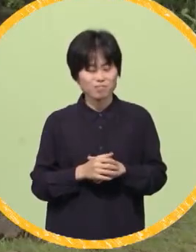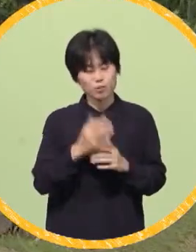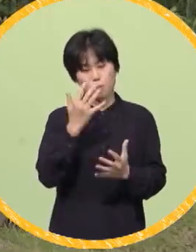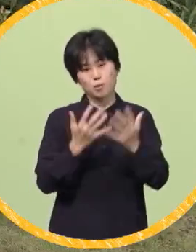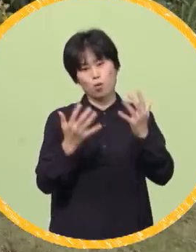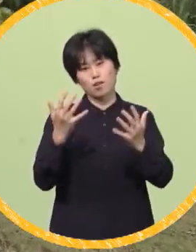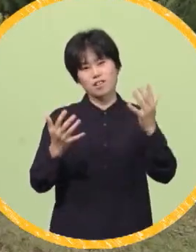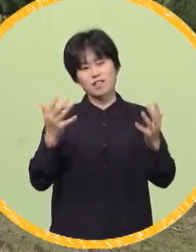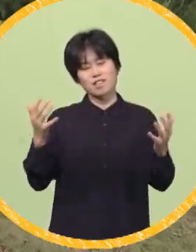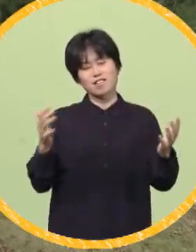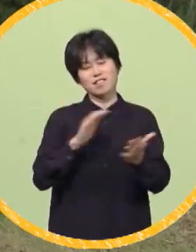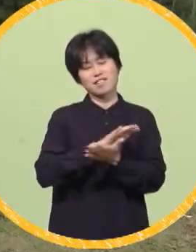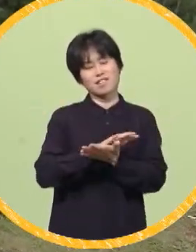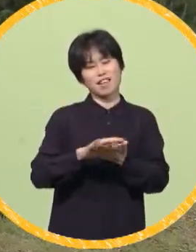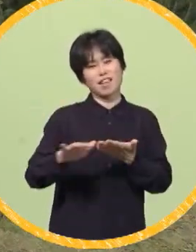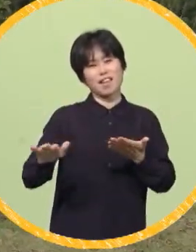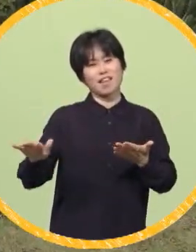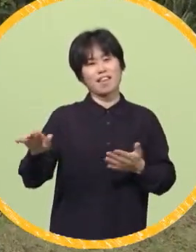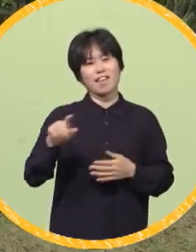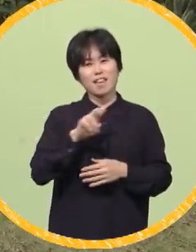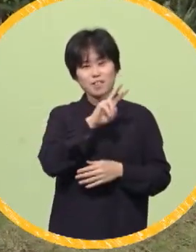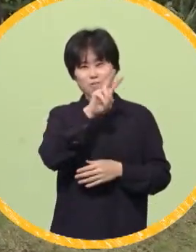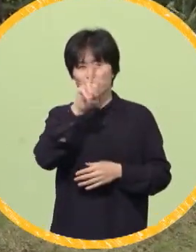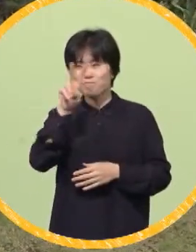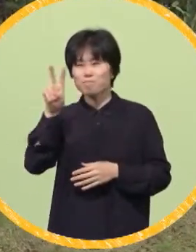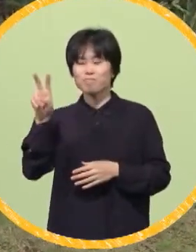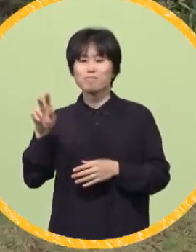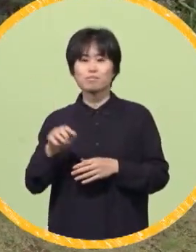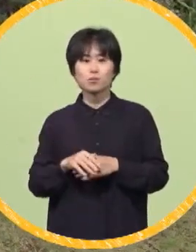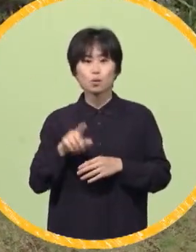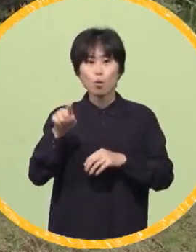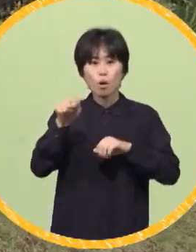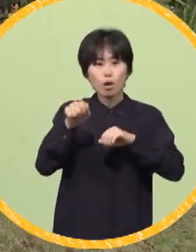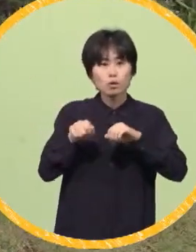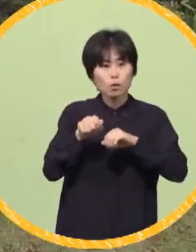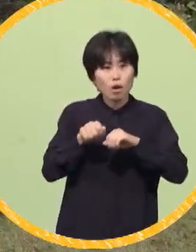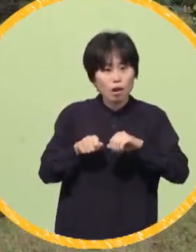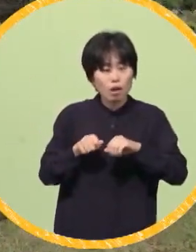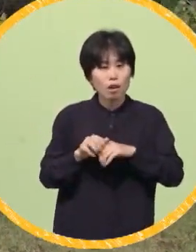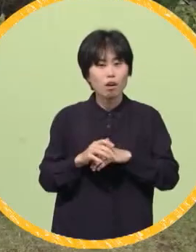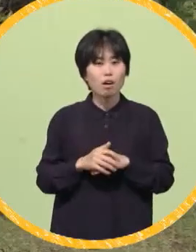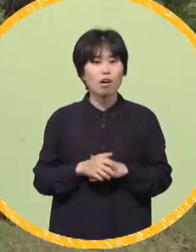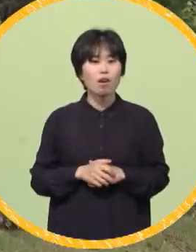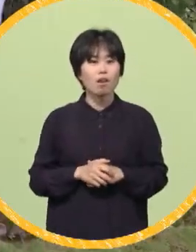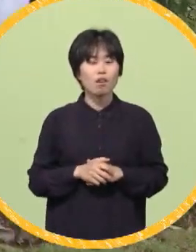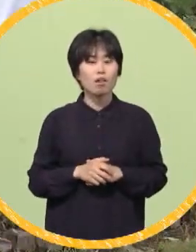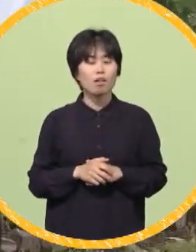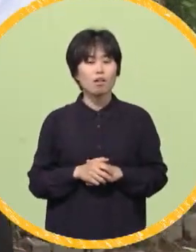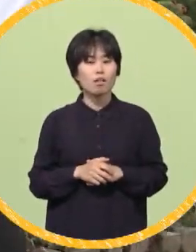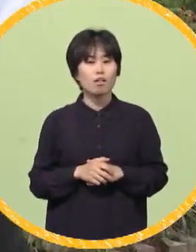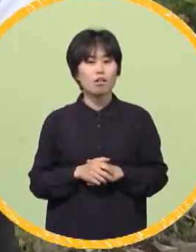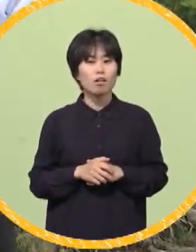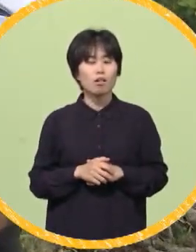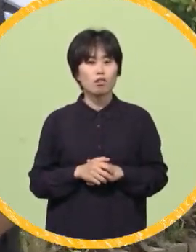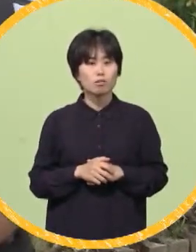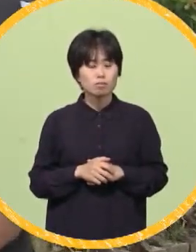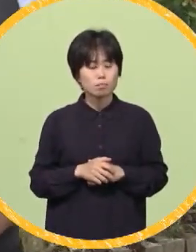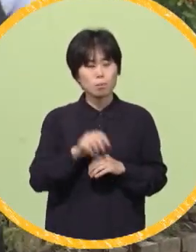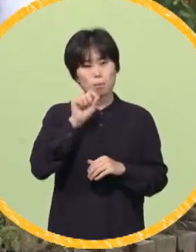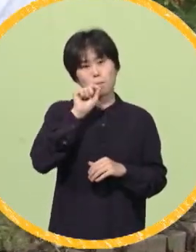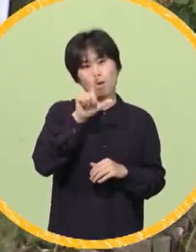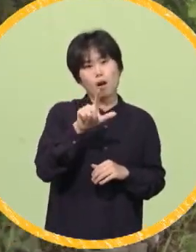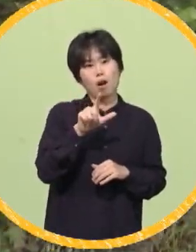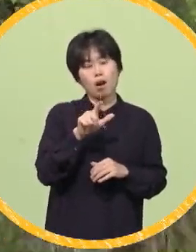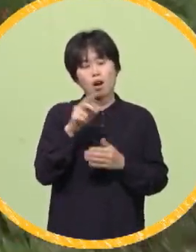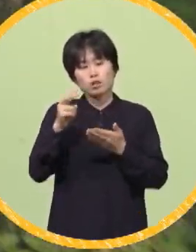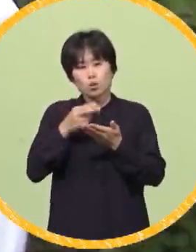綺麗なところだなって思うんですけど、はい、ここはレストラン、 はい、 はい、になるんですか？ パン屋さん